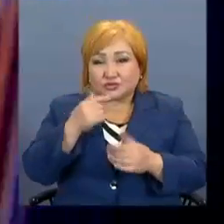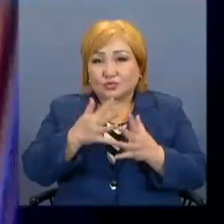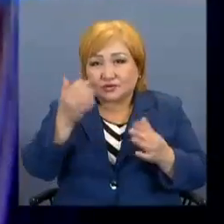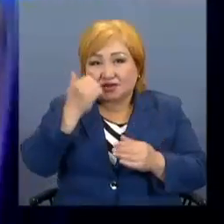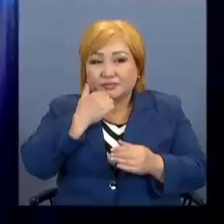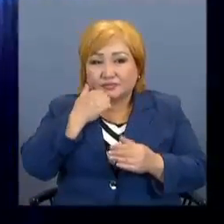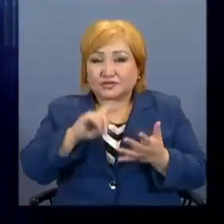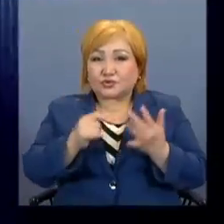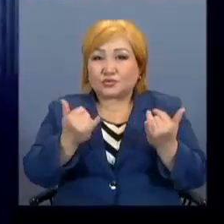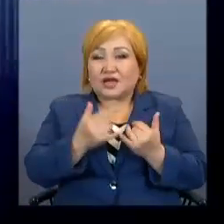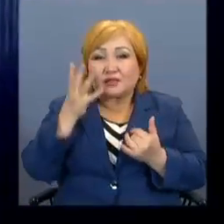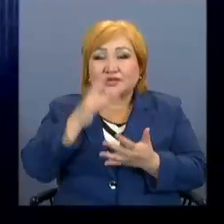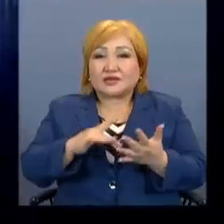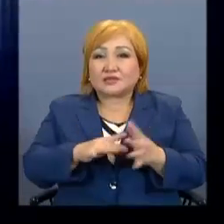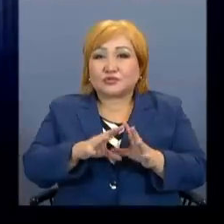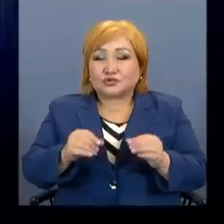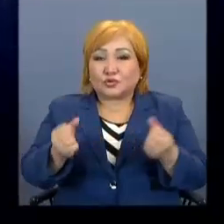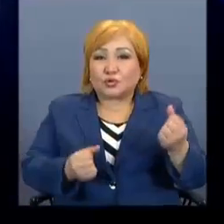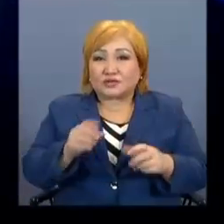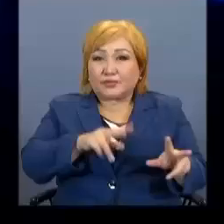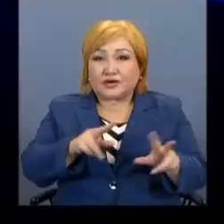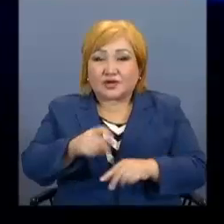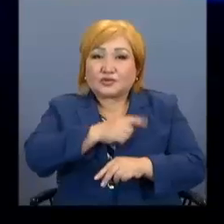студияда қонақта Алматы қаласы бойынша көліктік бақылау